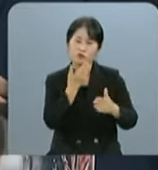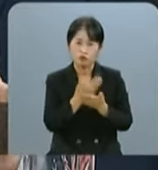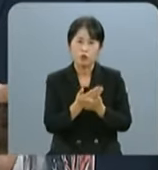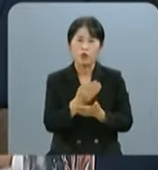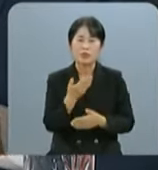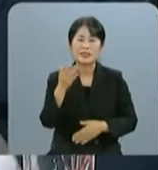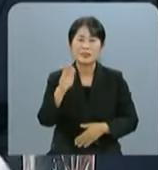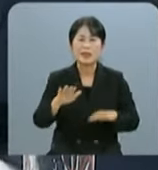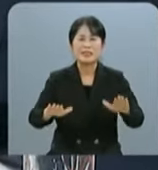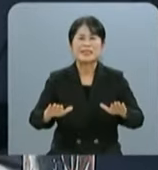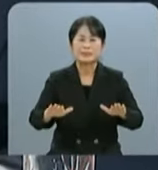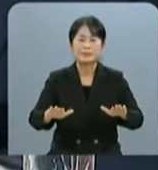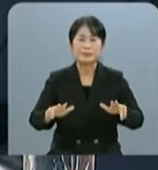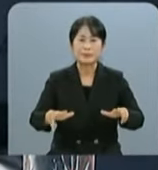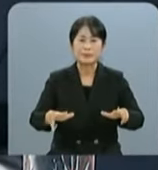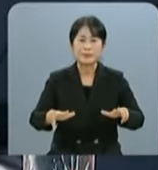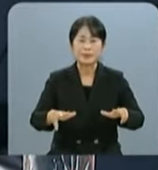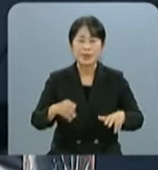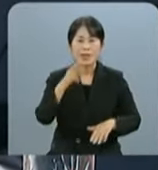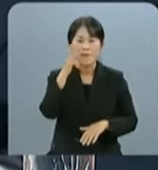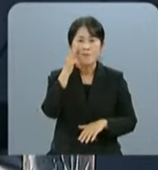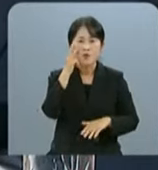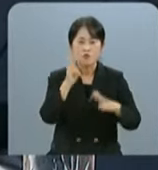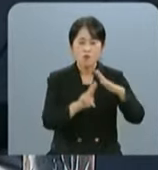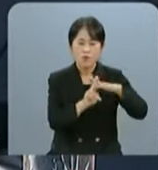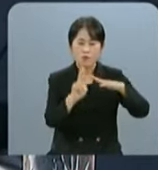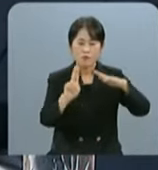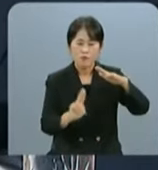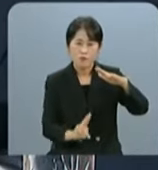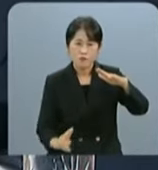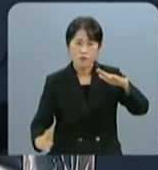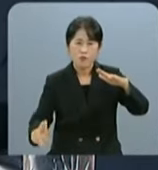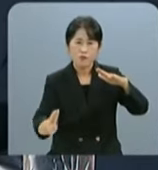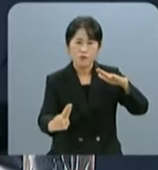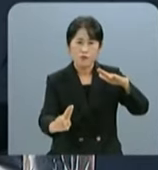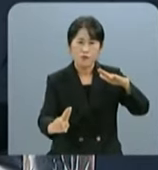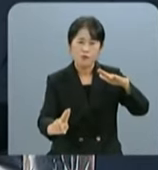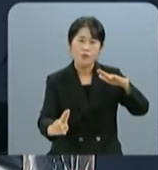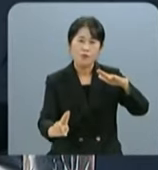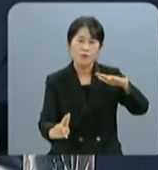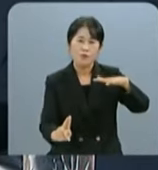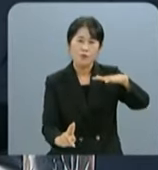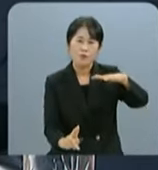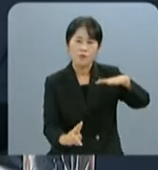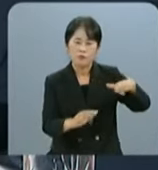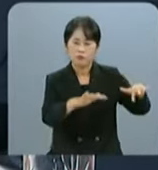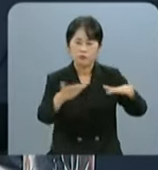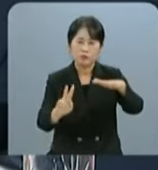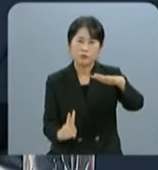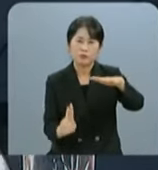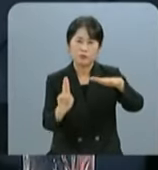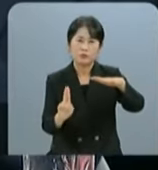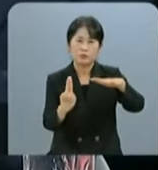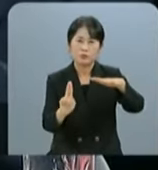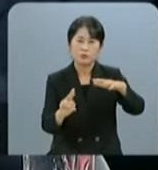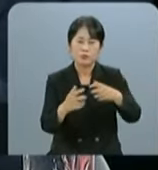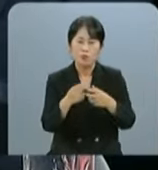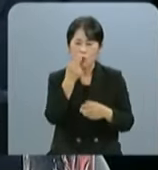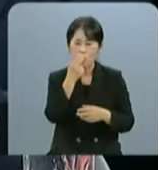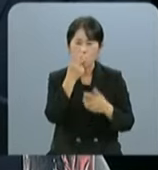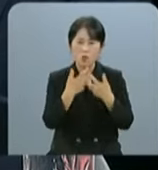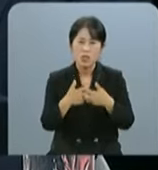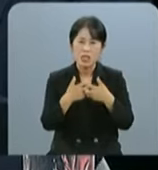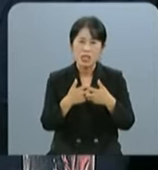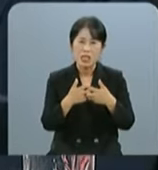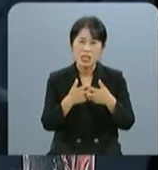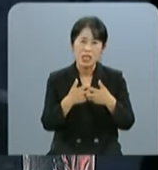중요하겠습니다만은 지금은요. 미국 핵 잠수함은 한 번 잠수하면 수면 위로 이거 냉각 장치 이거 공기